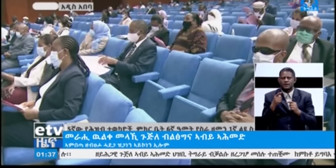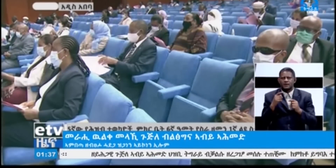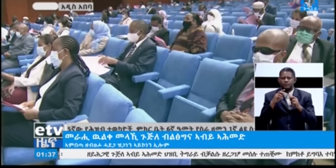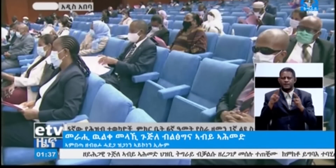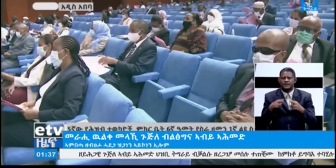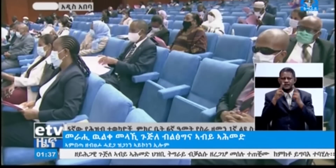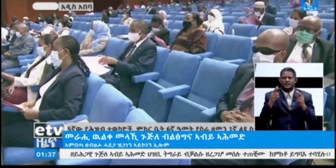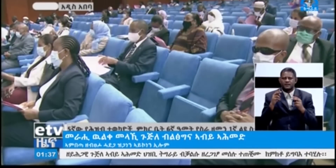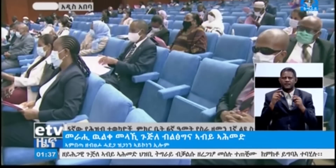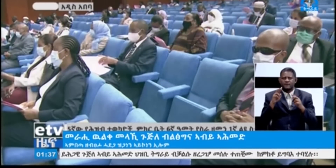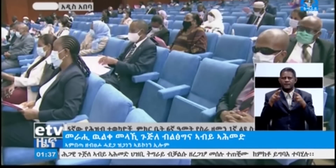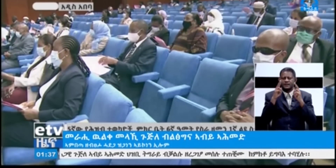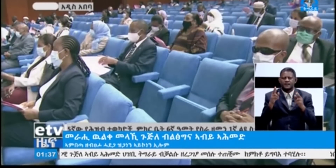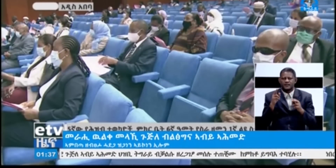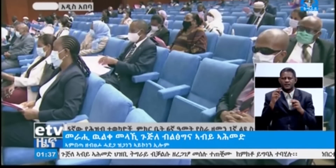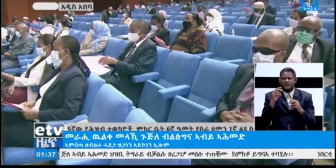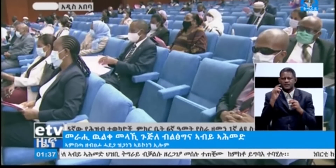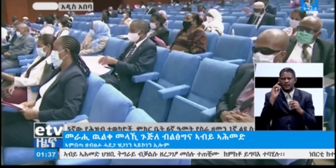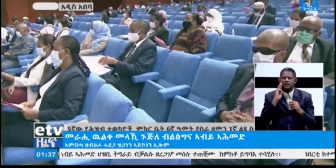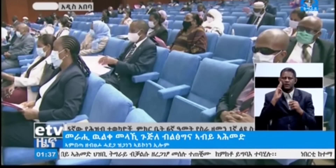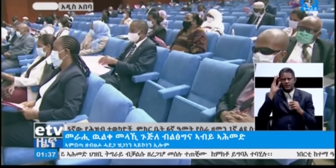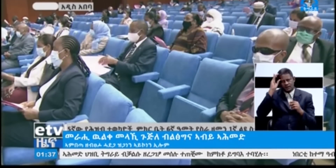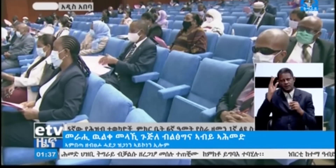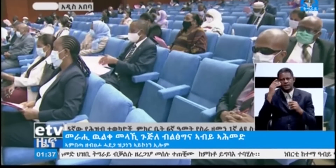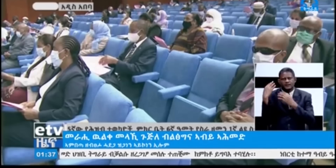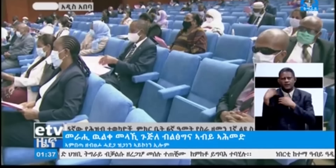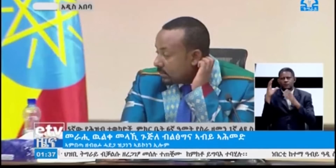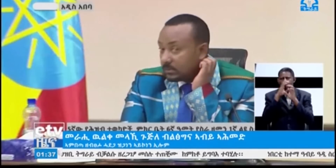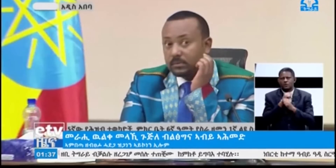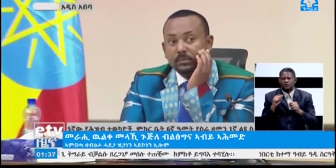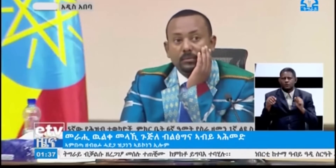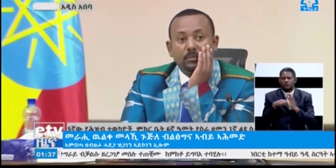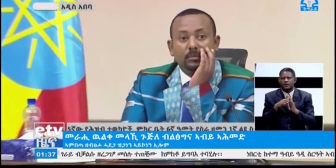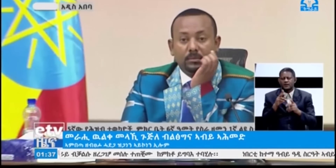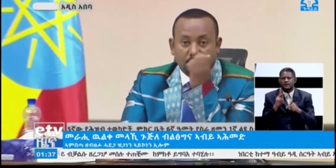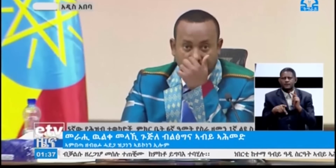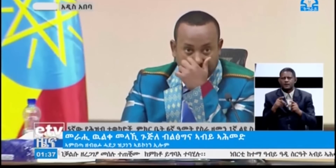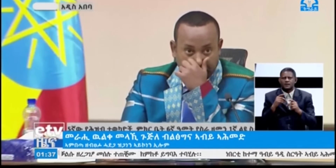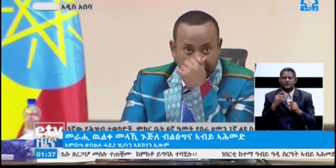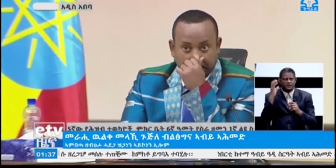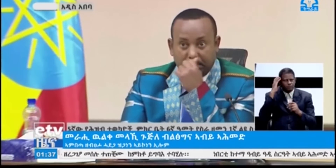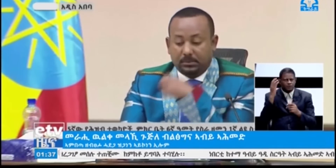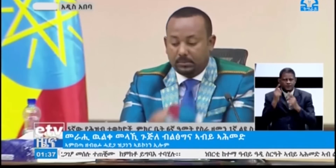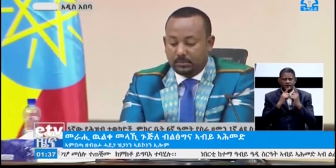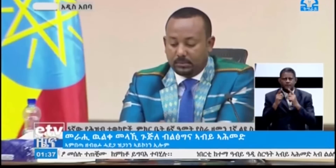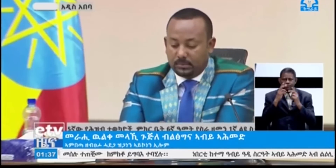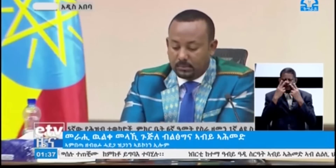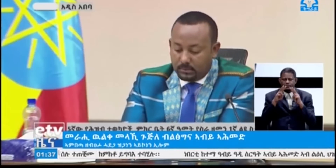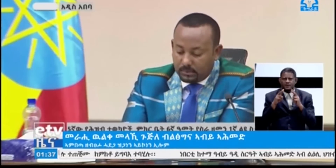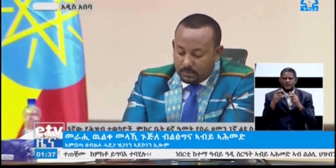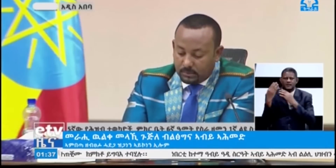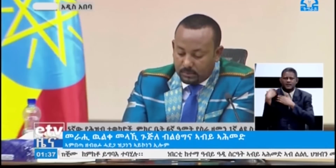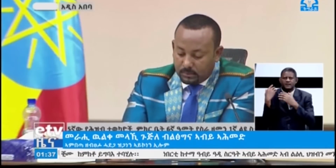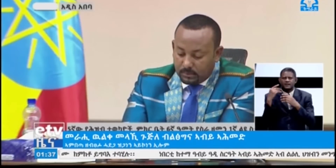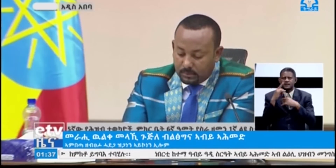ኢፌድሪ ወይዘሮ ሳህለወርቂ ዘውዴ ስልጣን ዘበኖም ኣብ ዘብቅዑ ቤት ምክሪ ፌደሬሽንን ቤት ምክሪ ተወከልቲ ህዝብን ዘስምዖ ዘረባ ብዝምልከት ስልጣን